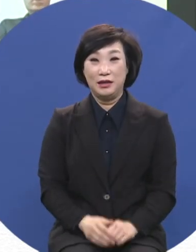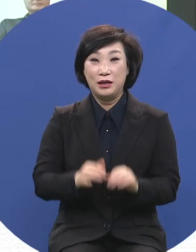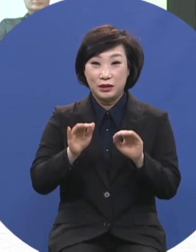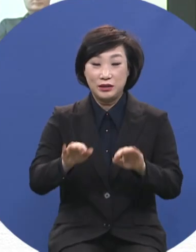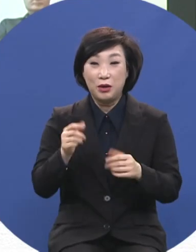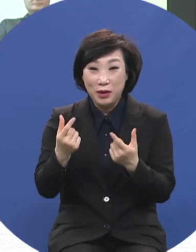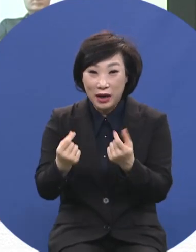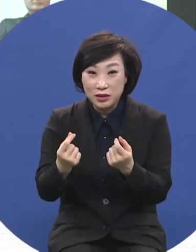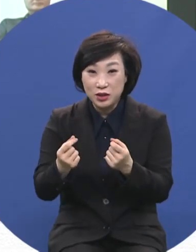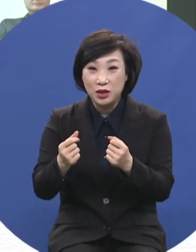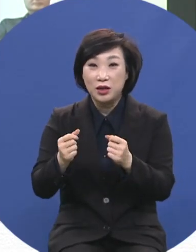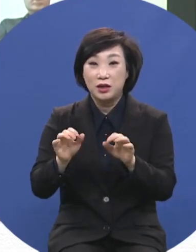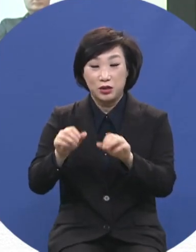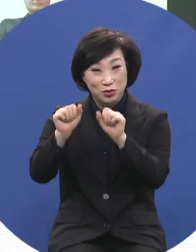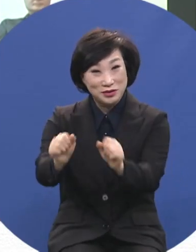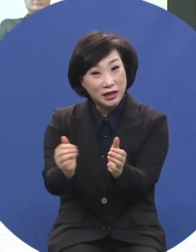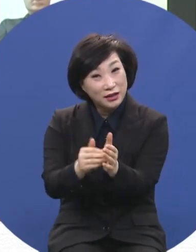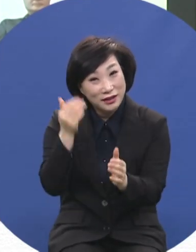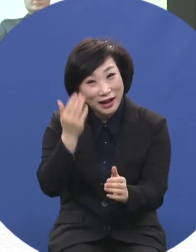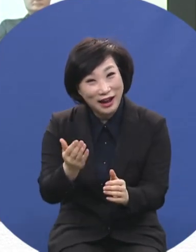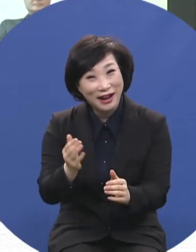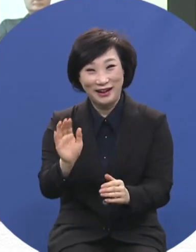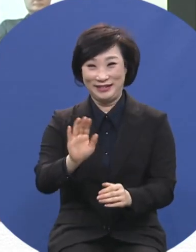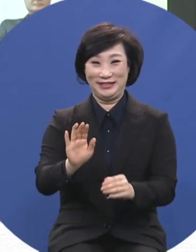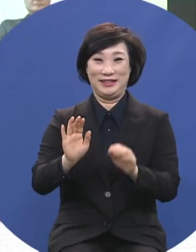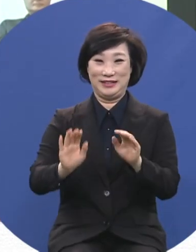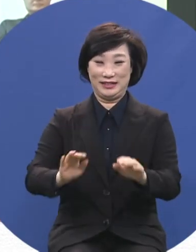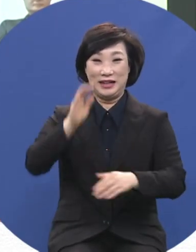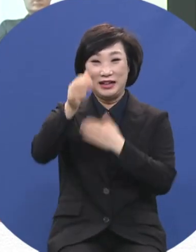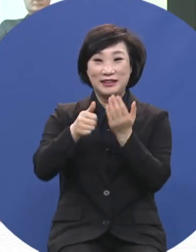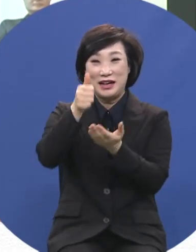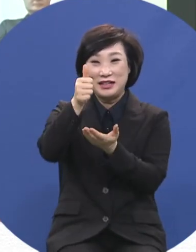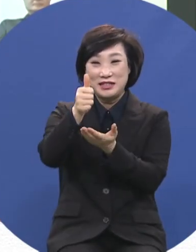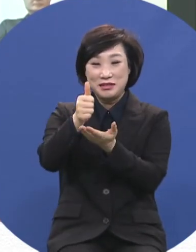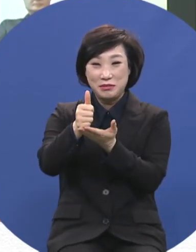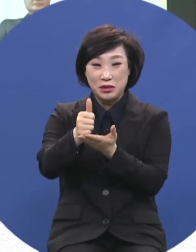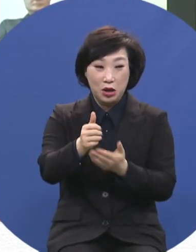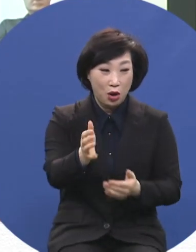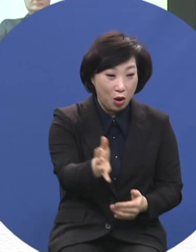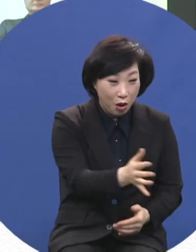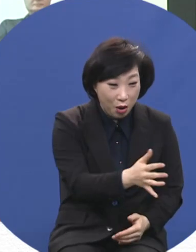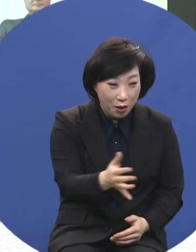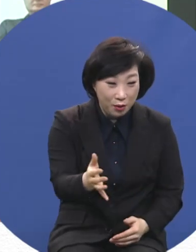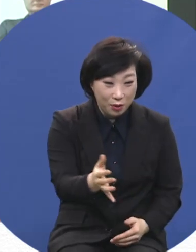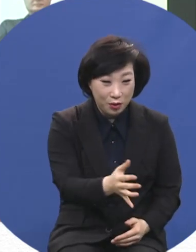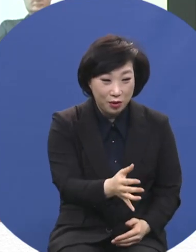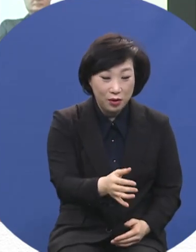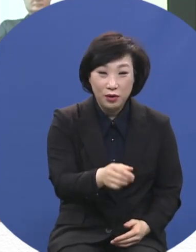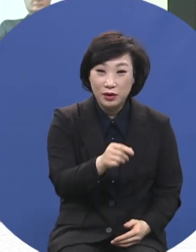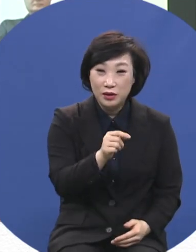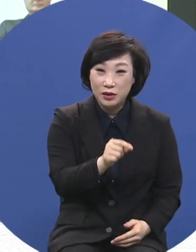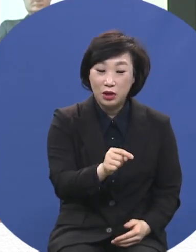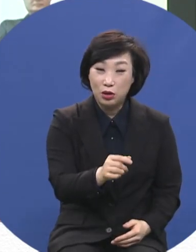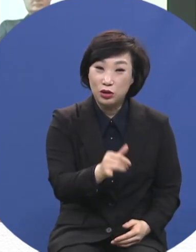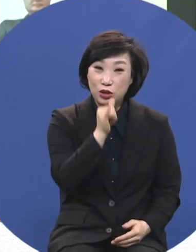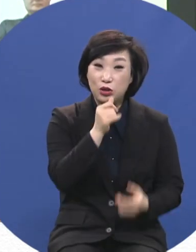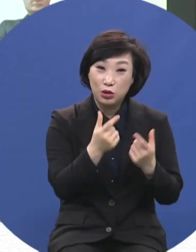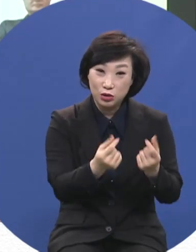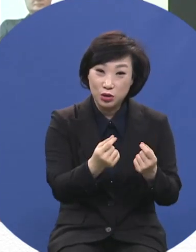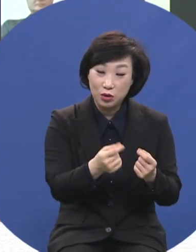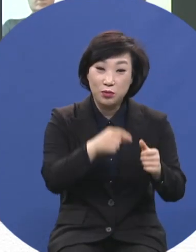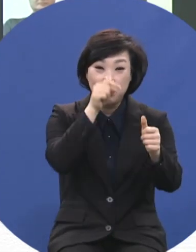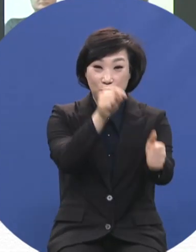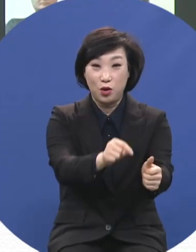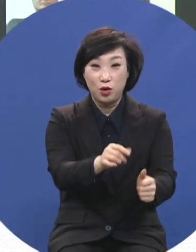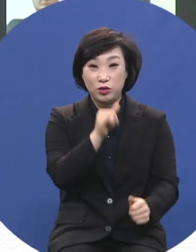그렇게 존재만 하느냐? 하나님은 없는 것에게도 있는 것 같이